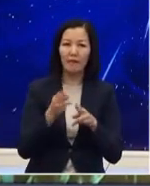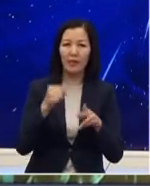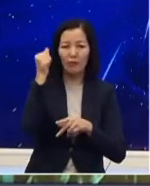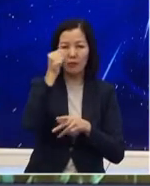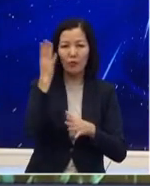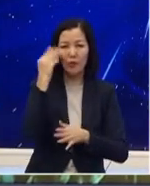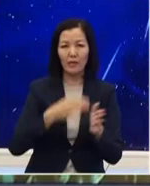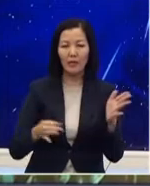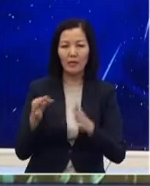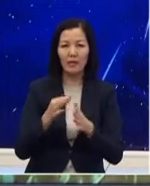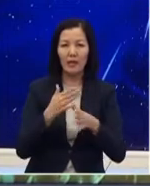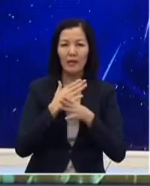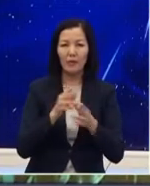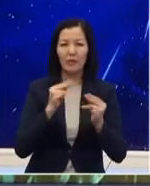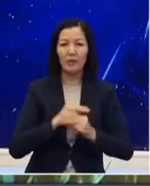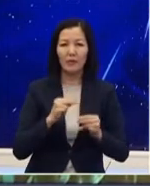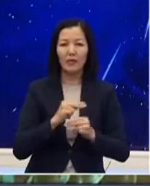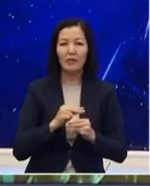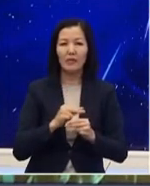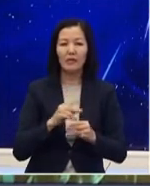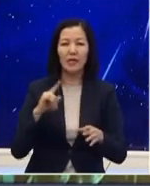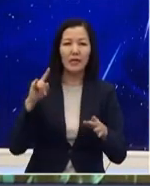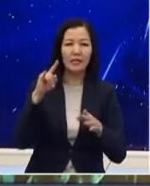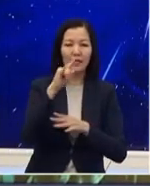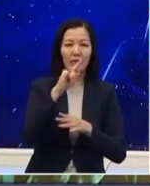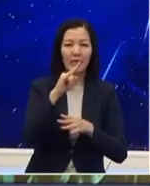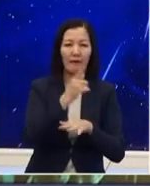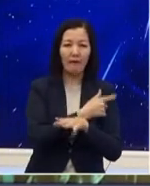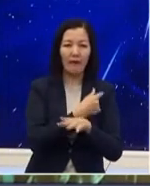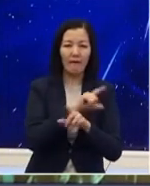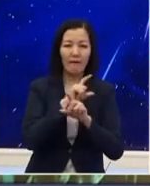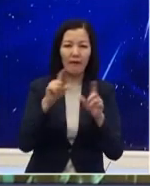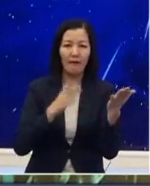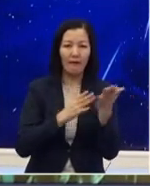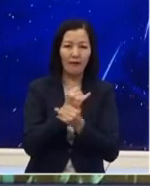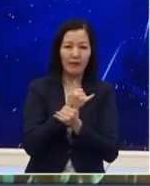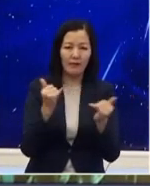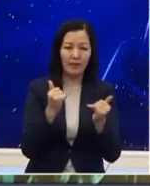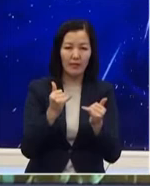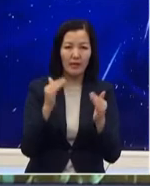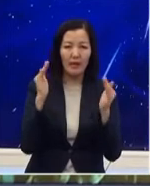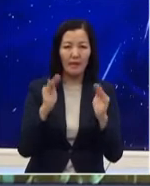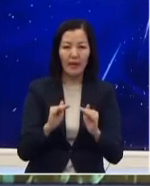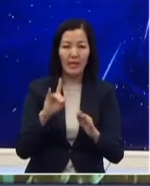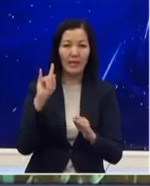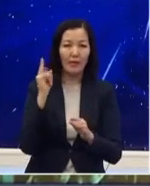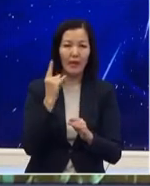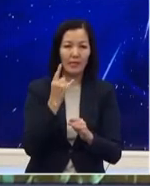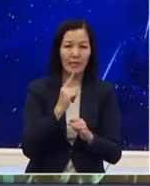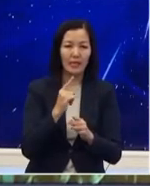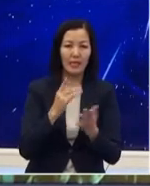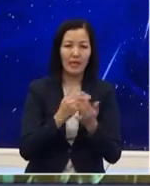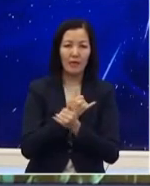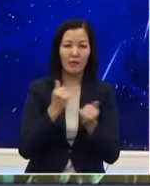в Алматинской области благодаря работе санитарной авиации. В их числе и самые маленькие пациенты. Для